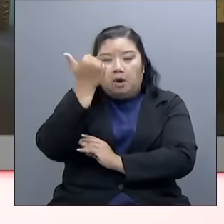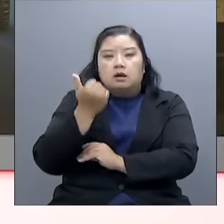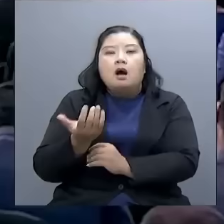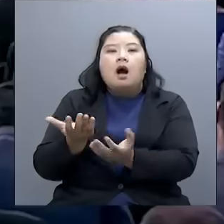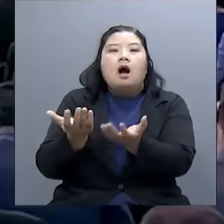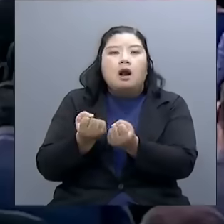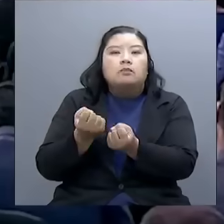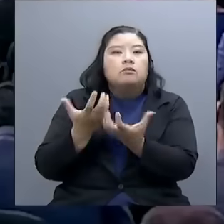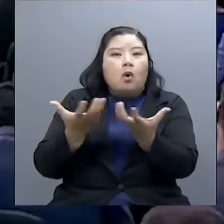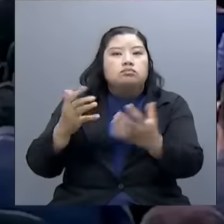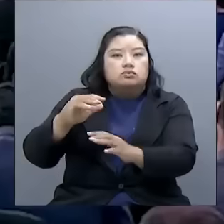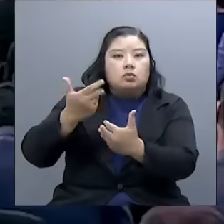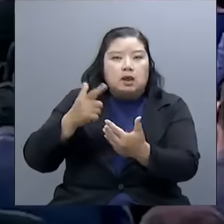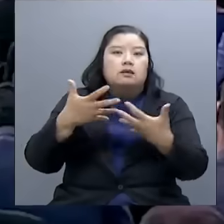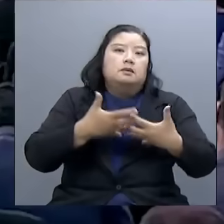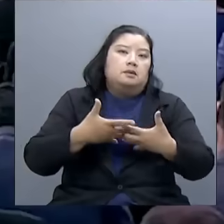เมริกาค่ะ